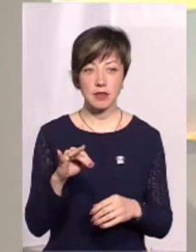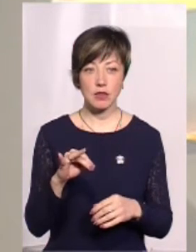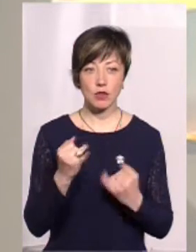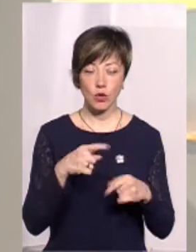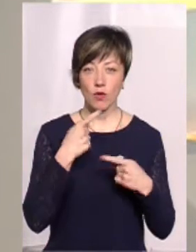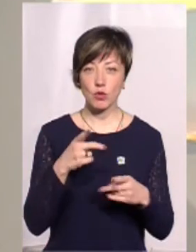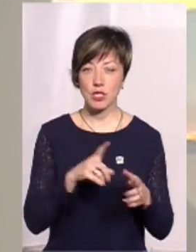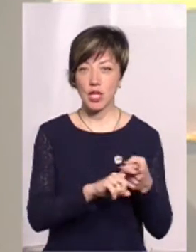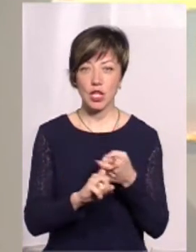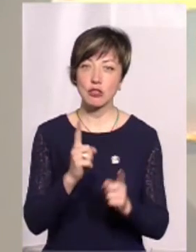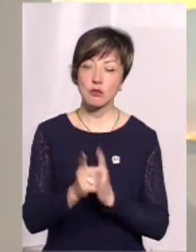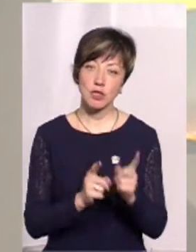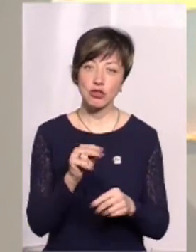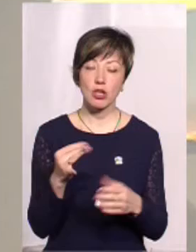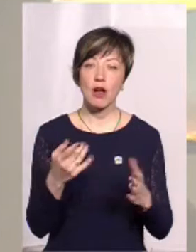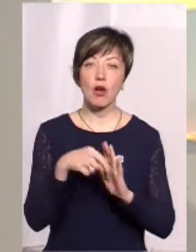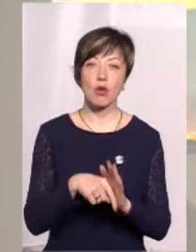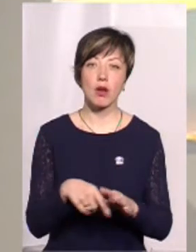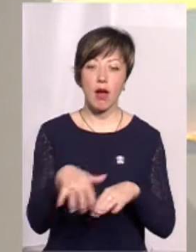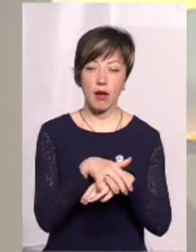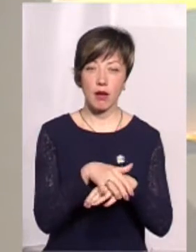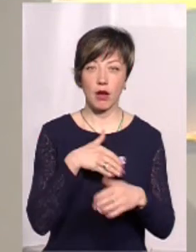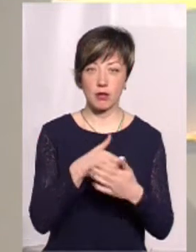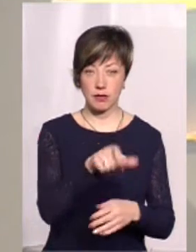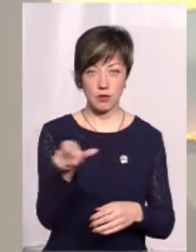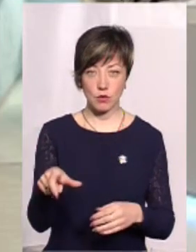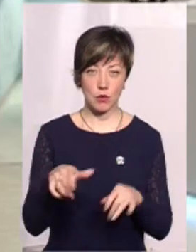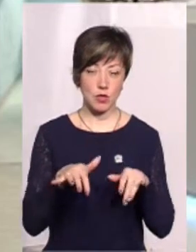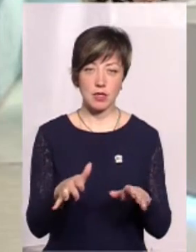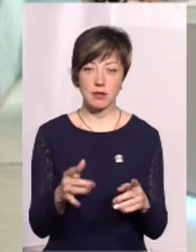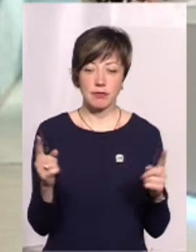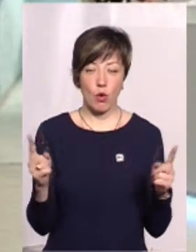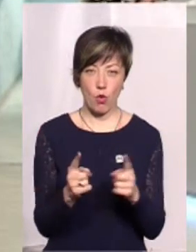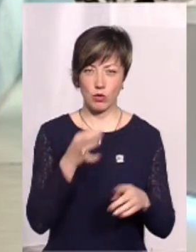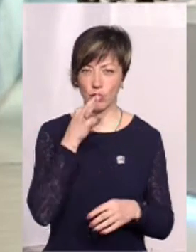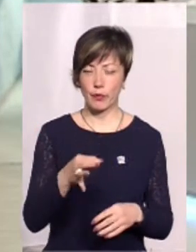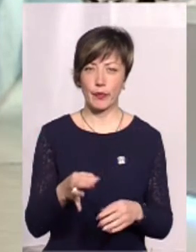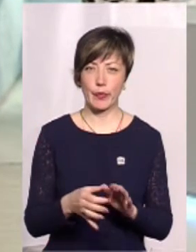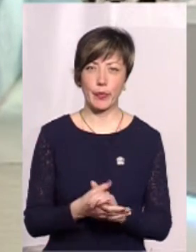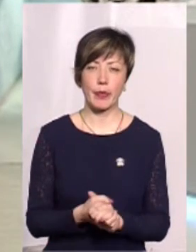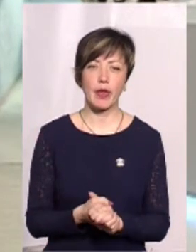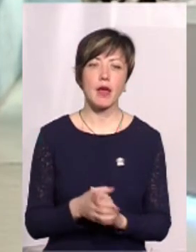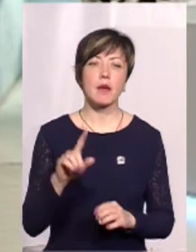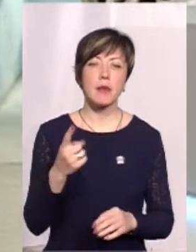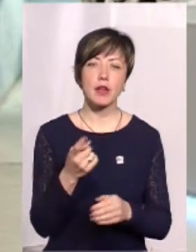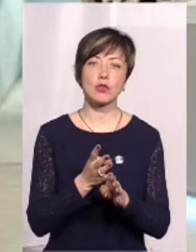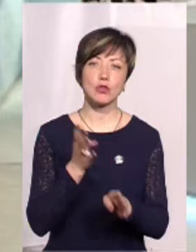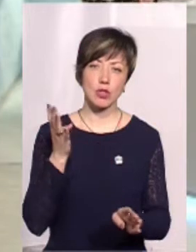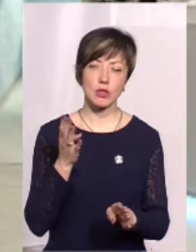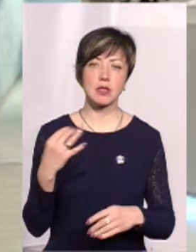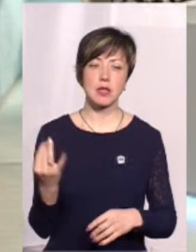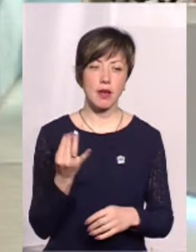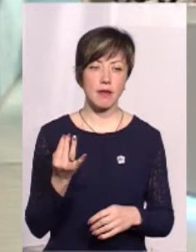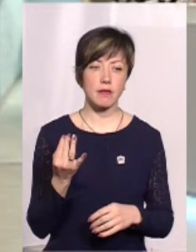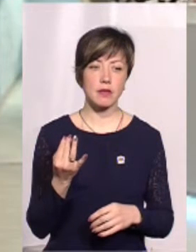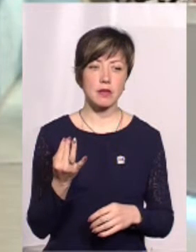говоримо сьогодні, будуть залежати зміни, чи яка роль громадськості в цьому процесі, буквально кількома реченнями, пане Миколо? Ну, насамперед,